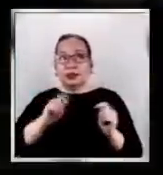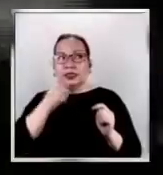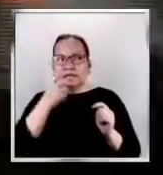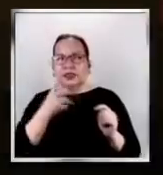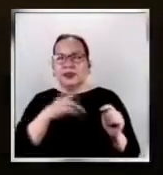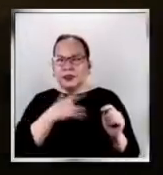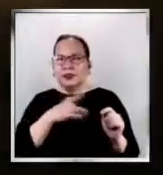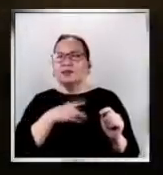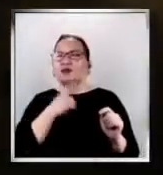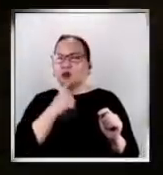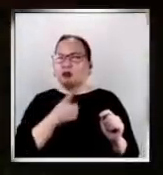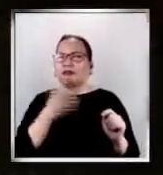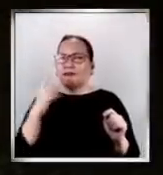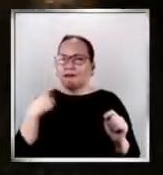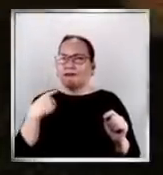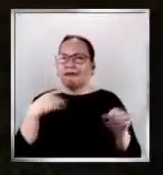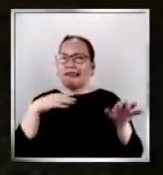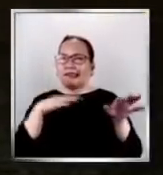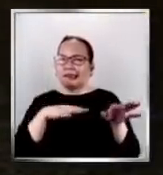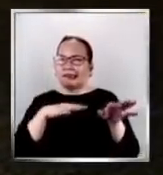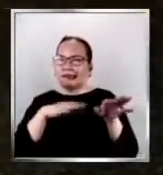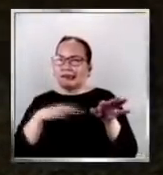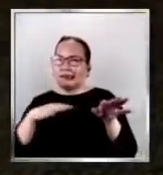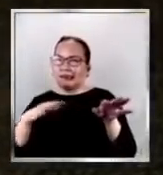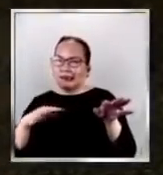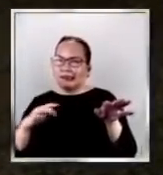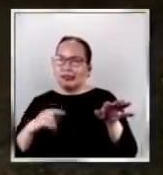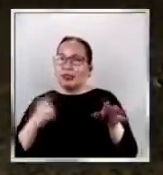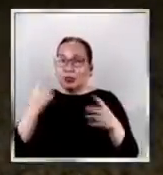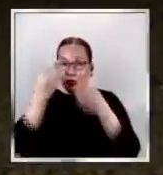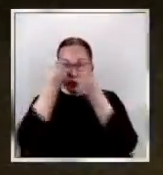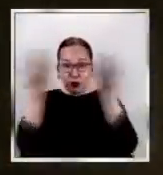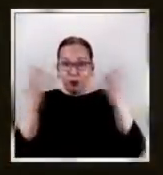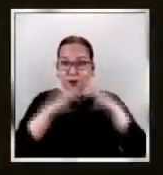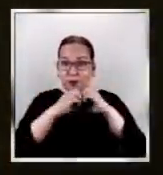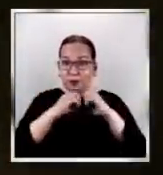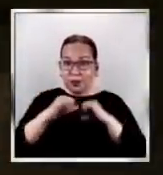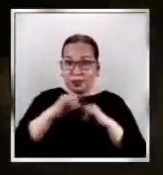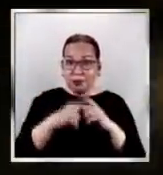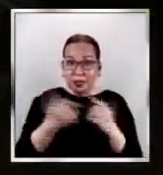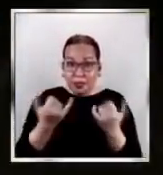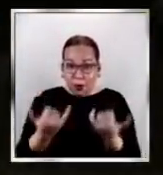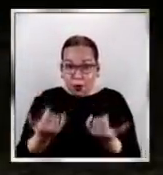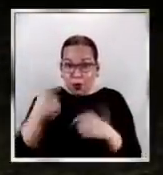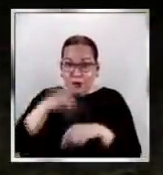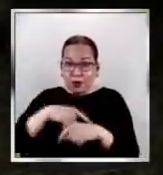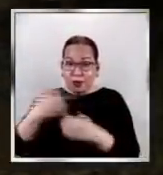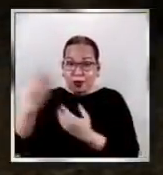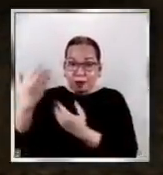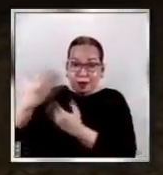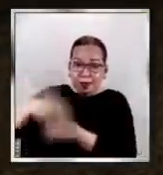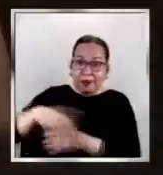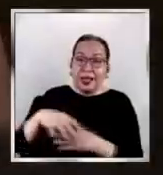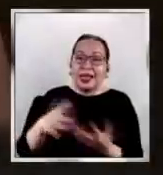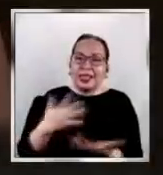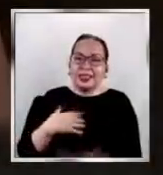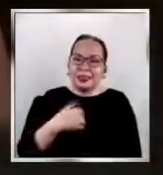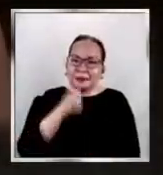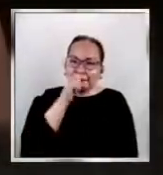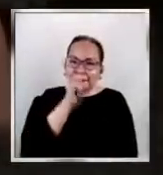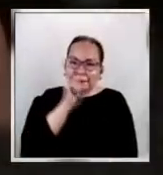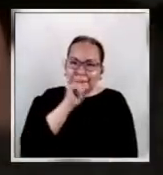na talaga yung heavy traffic. Ano? Kaya naman sa mga kapuso natin na ngayong gabi pa lang maglilibot, ay magbaon po kayo ng konting pasensya.